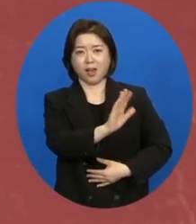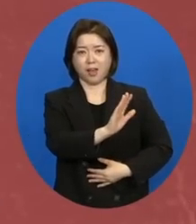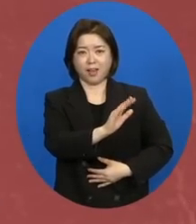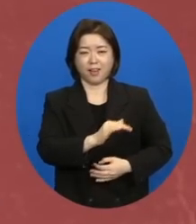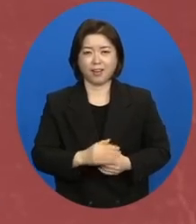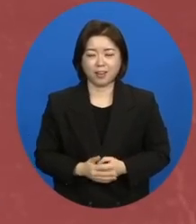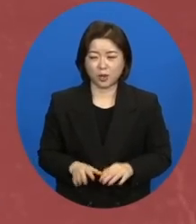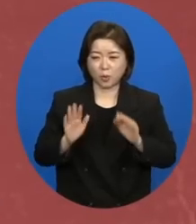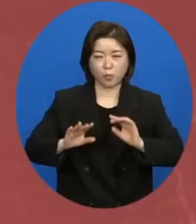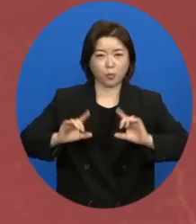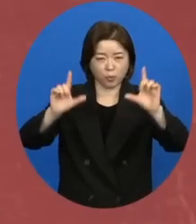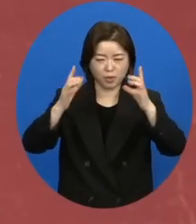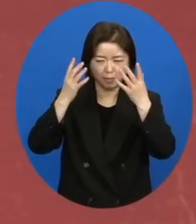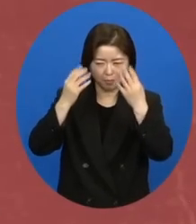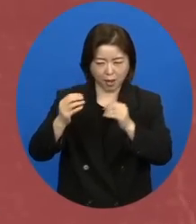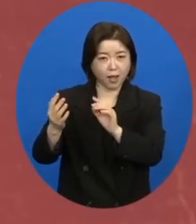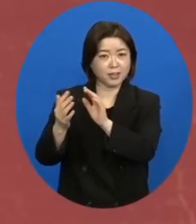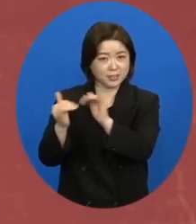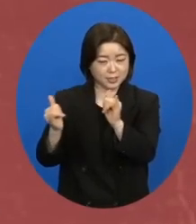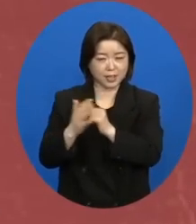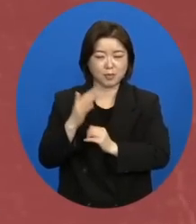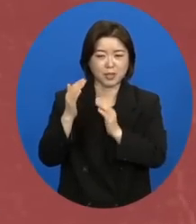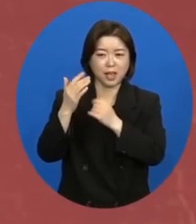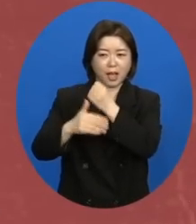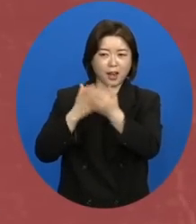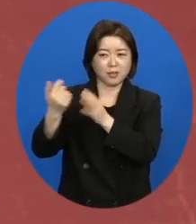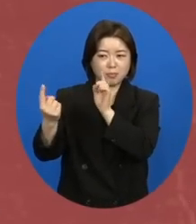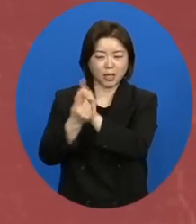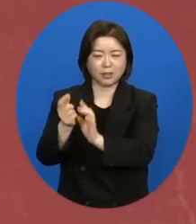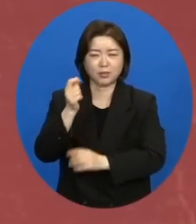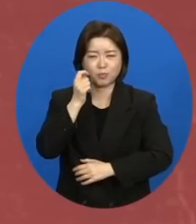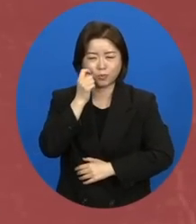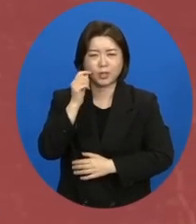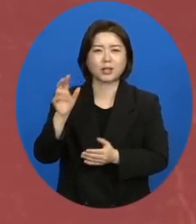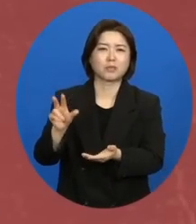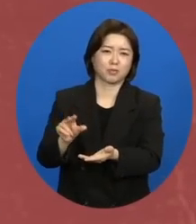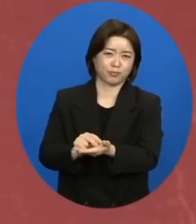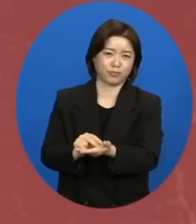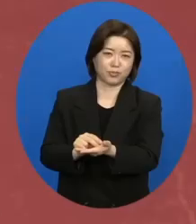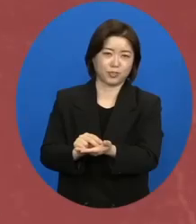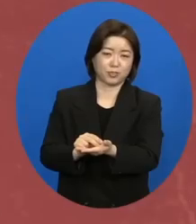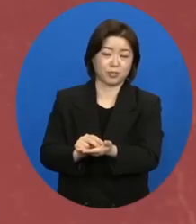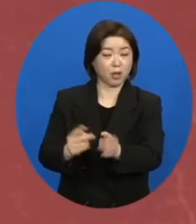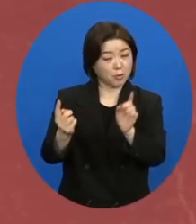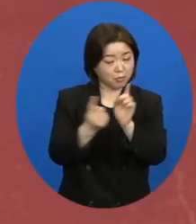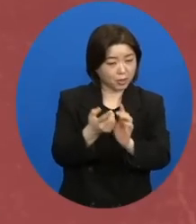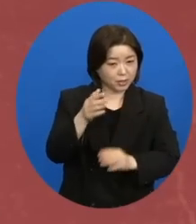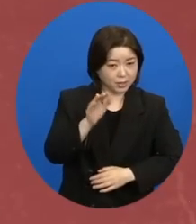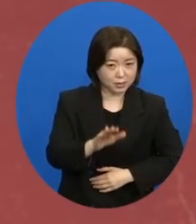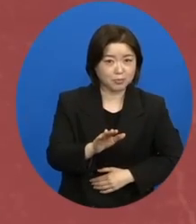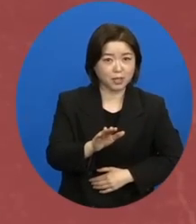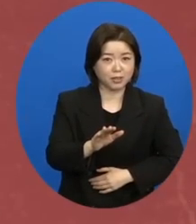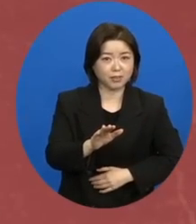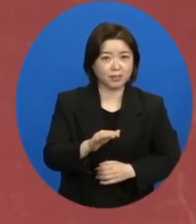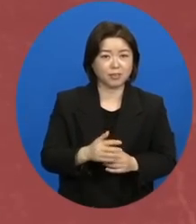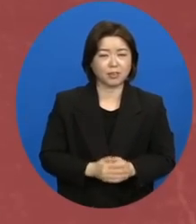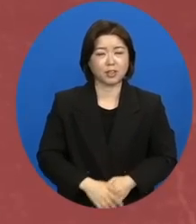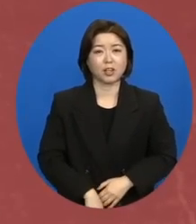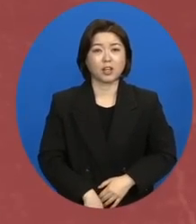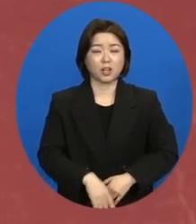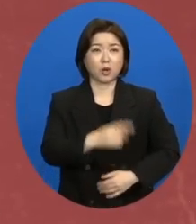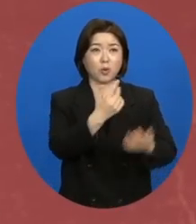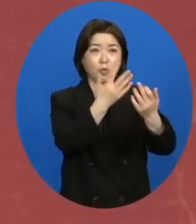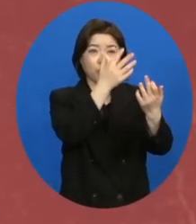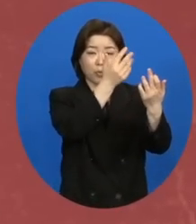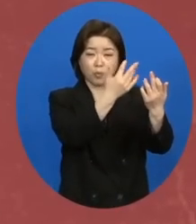오늘날 많은 사람들이 하나님을 못 만났기 때문에 문제고 만나긴 만났는데 호렙산에서